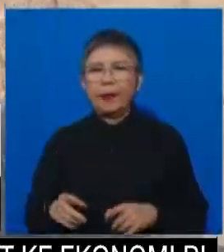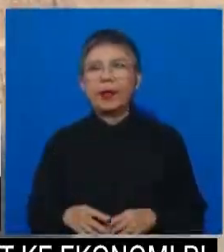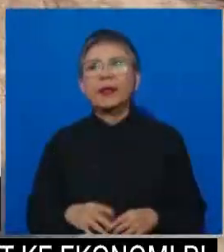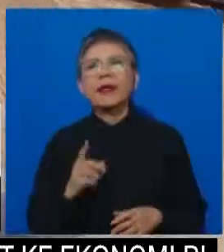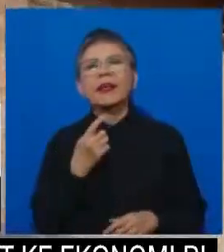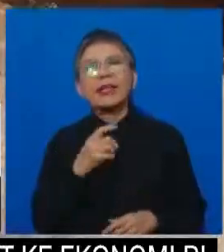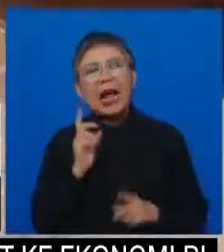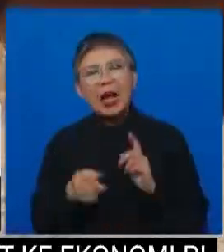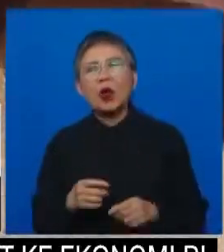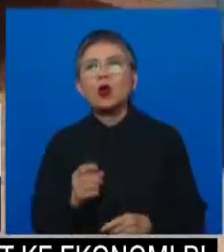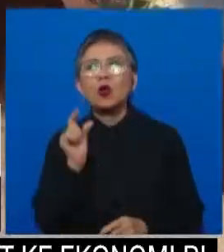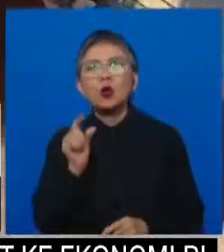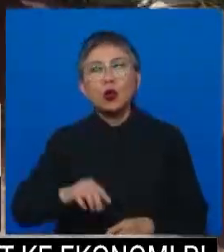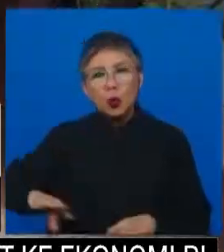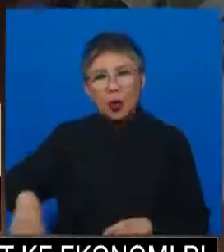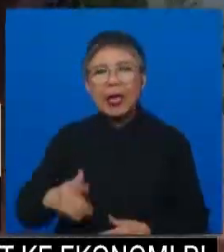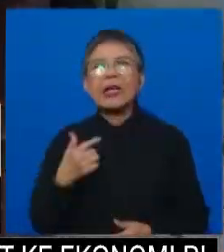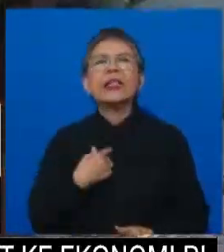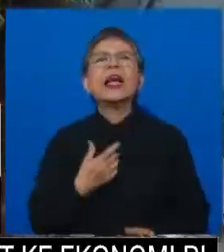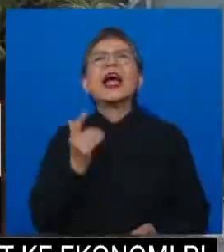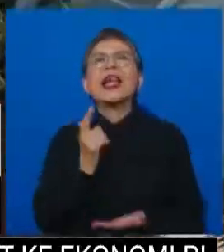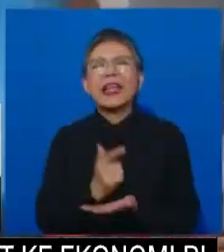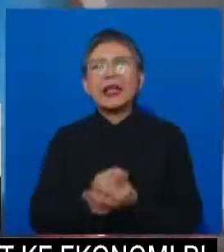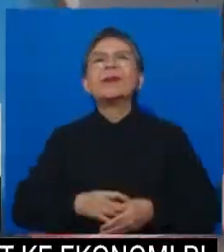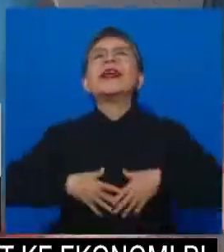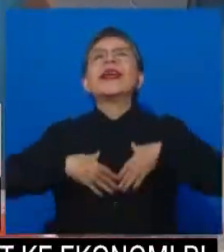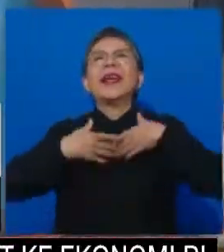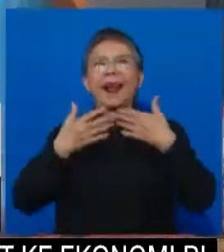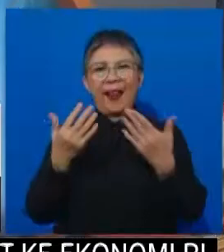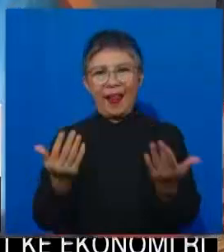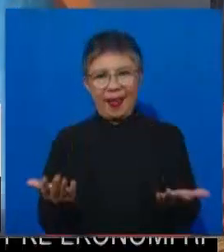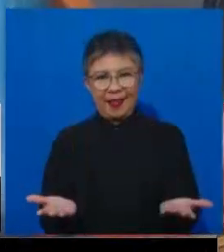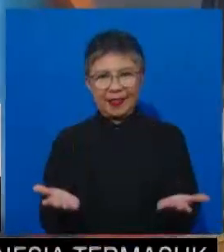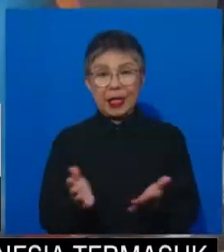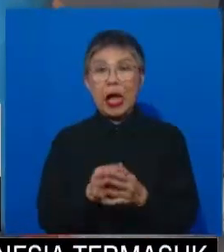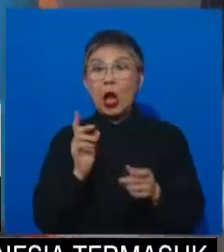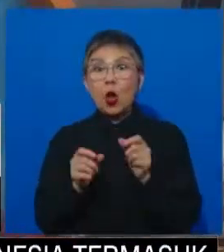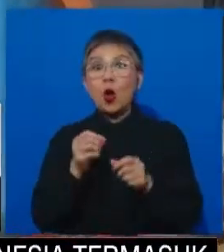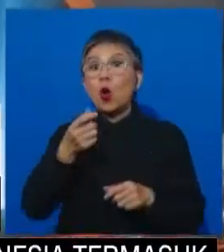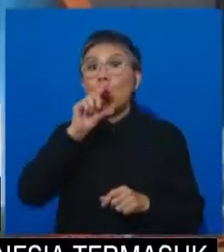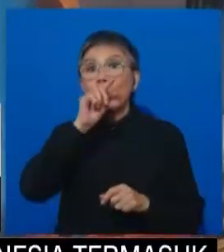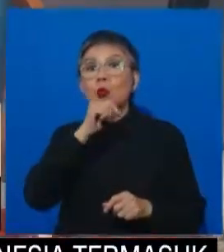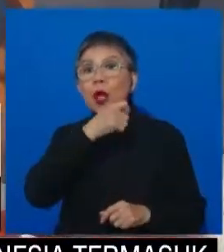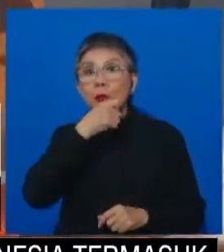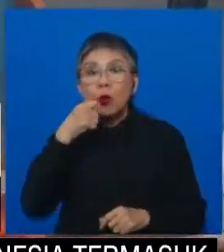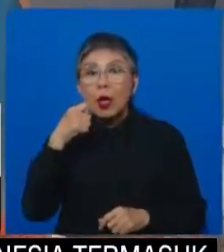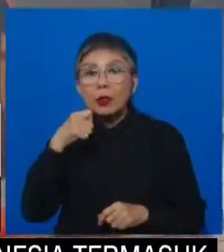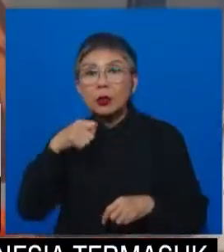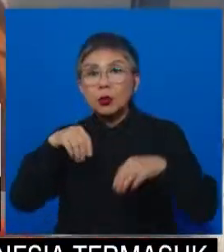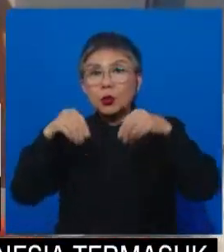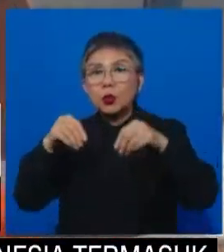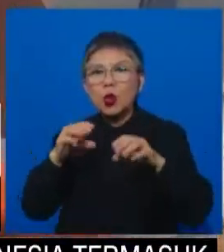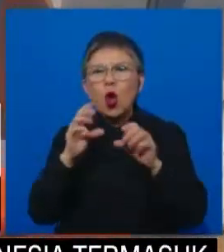hajat hidup keluarga, harus diikhlaskan. Selain itu, kalau bulan puasa, biasanya jualan sepi